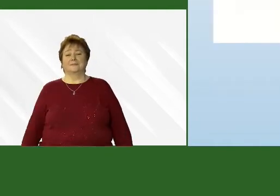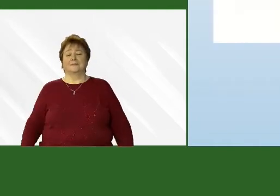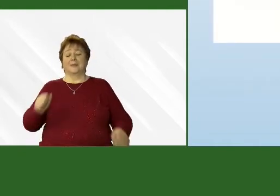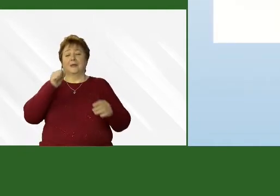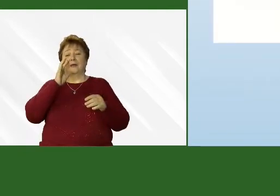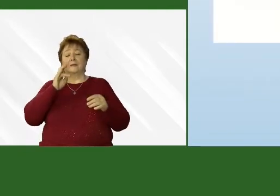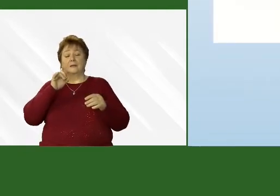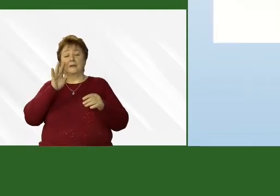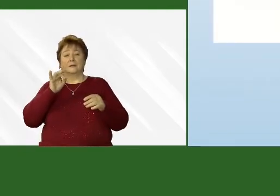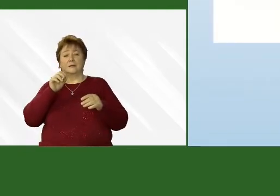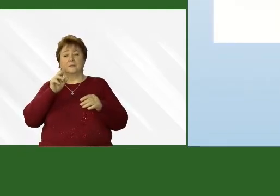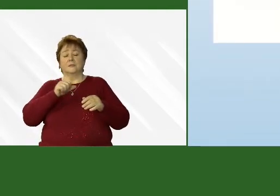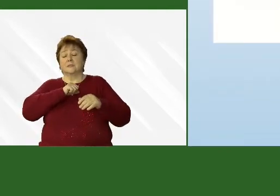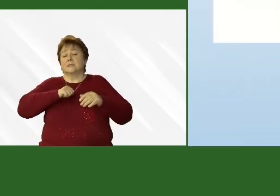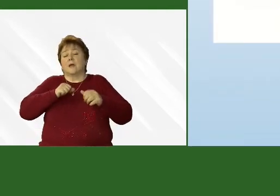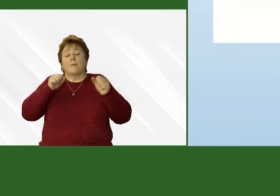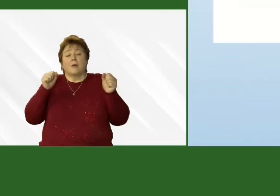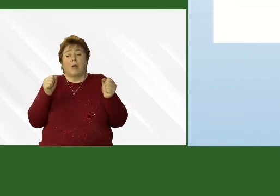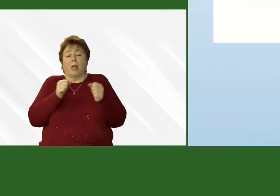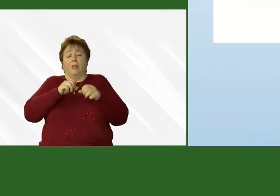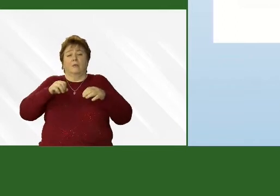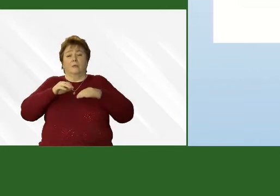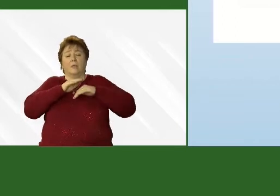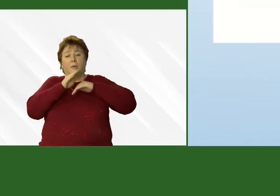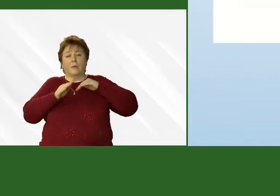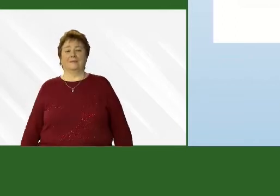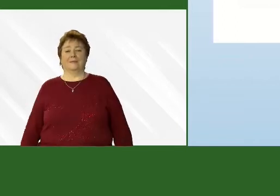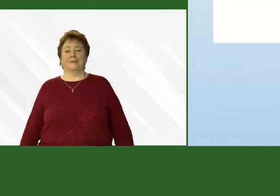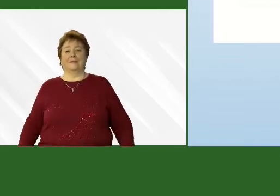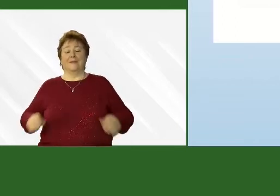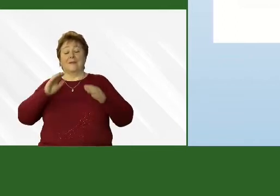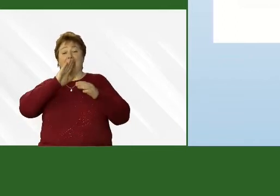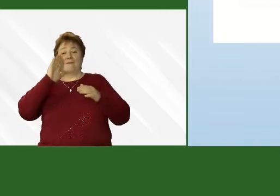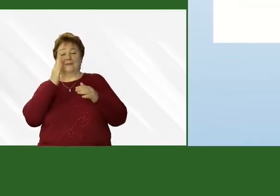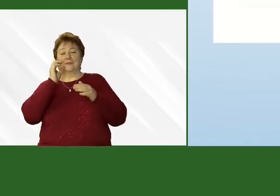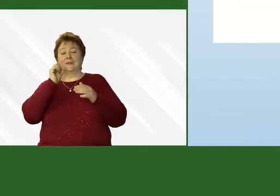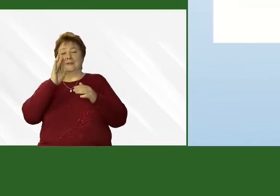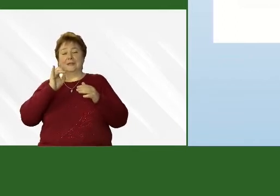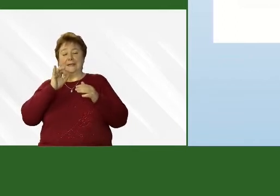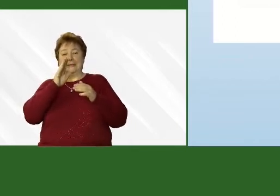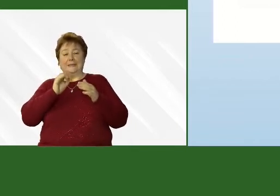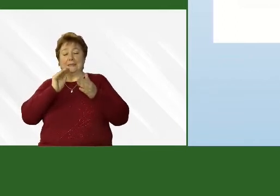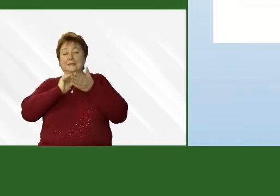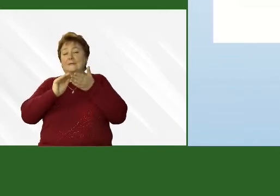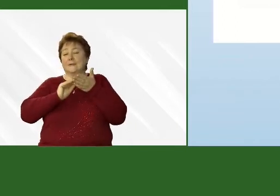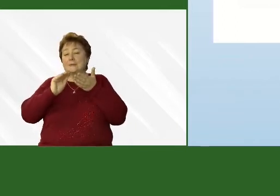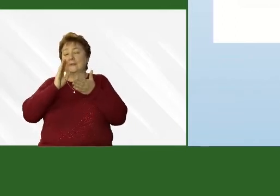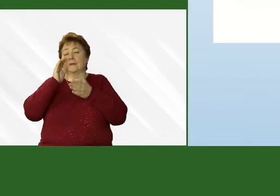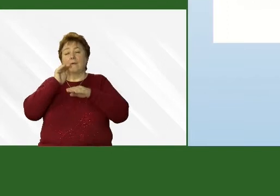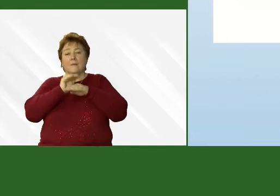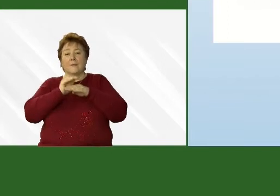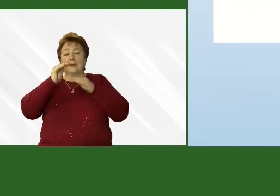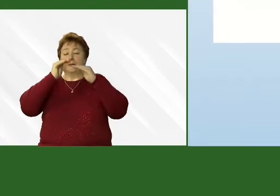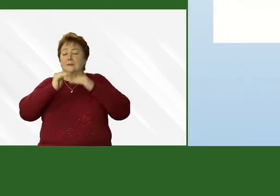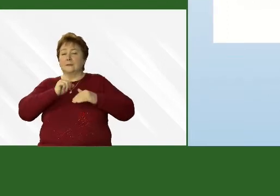полуостров. Антарктида – самый холодный материк нашей планеты. В Восточной Антарктиде зафиксирована